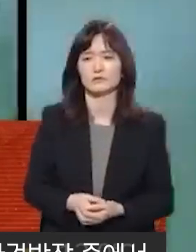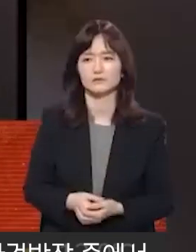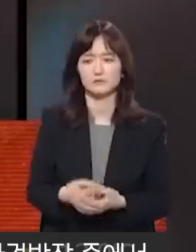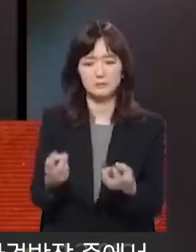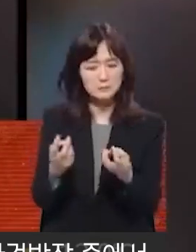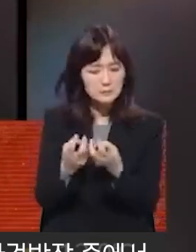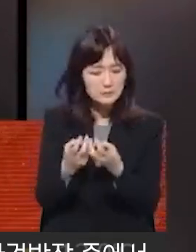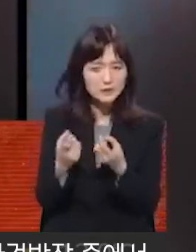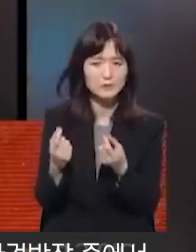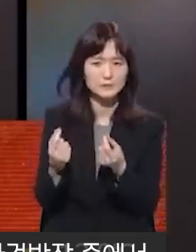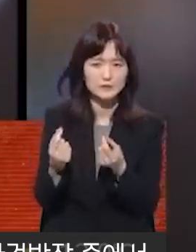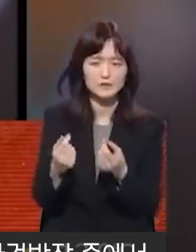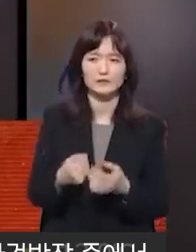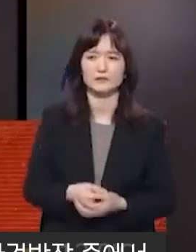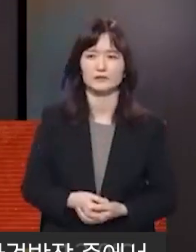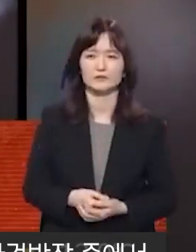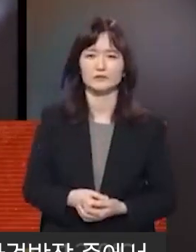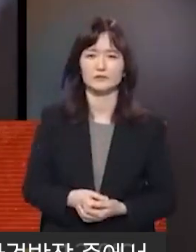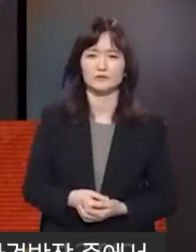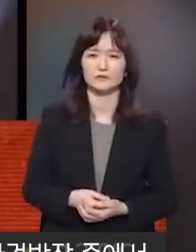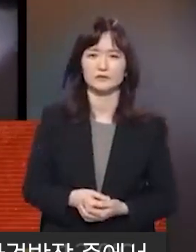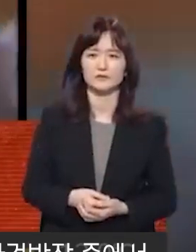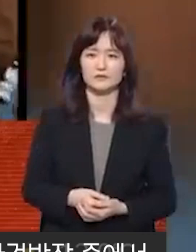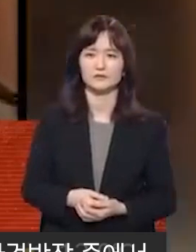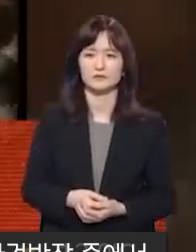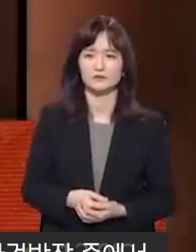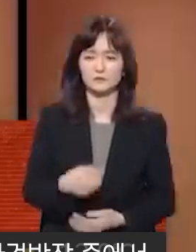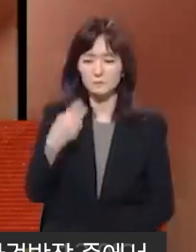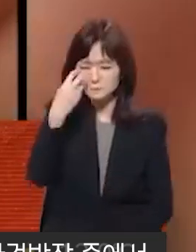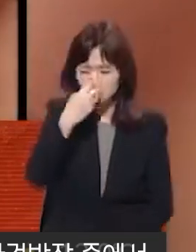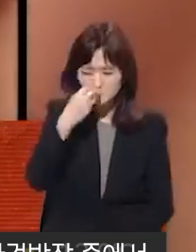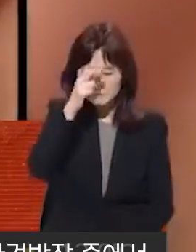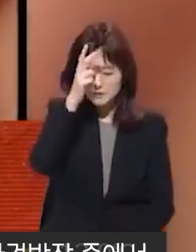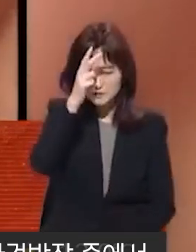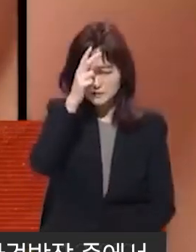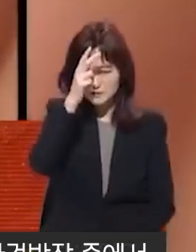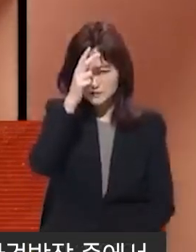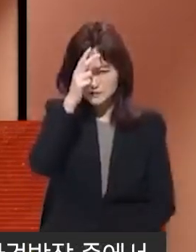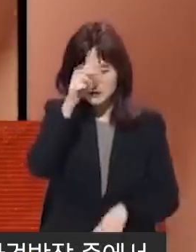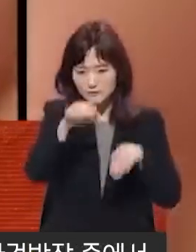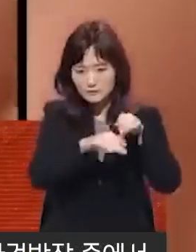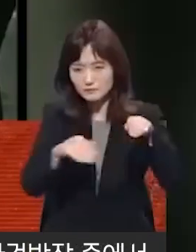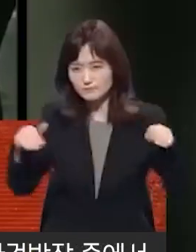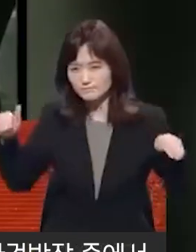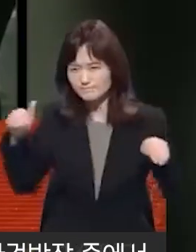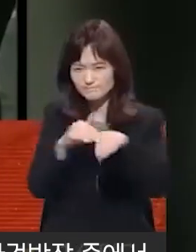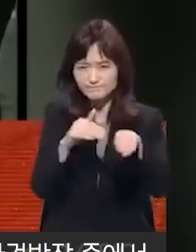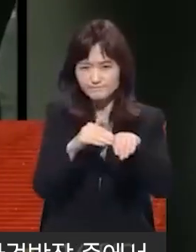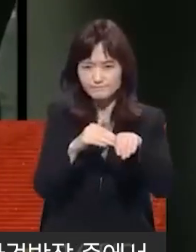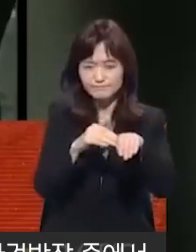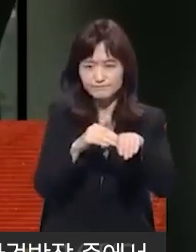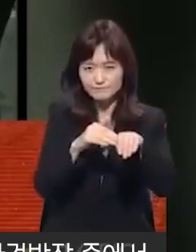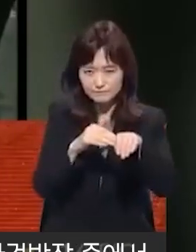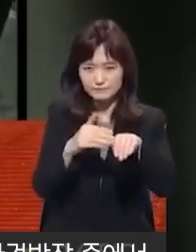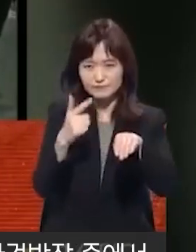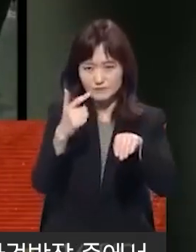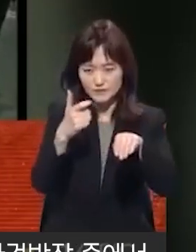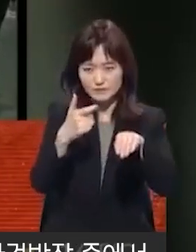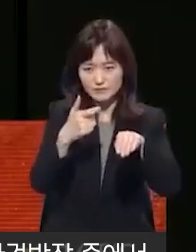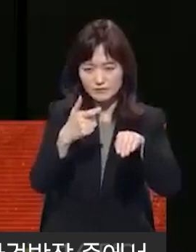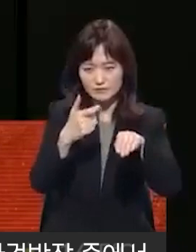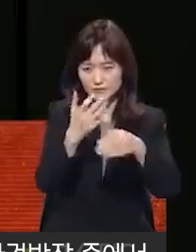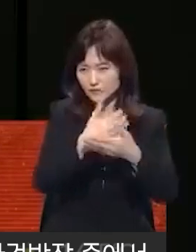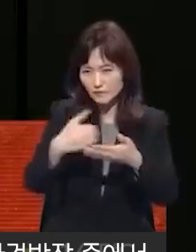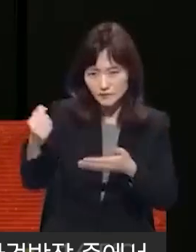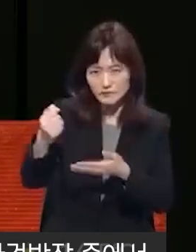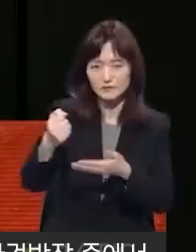좀 유사합니다. 왜냐하면 이 당시에는 이들이 순찰 중이던 경찰을 차량으로 들이받아서 권총을 뺐습니다. 경찰의 총을